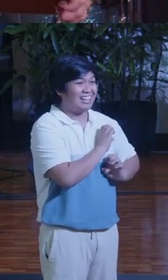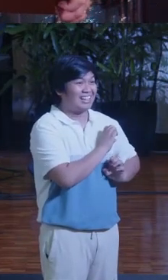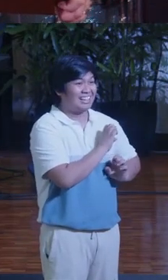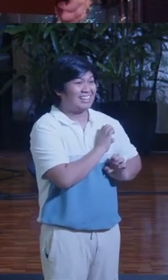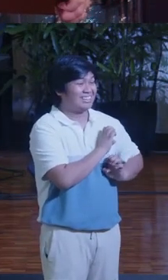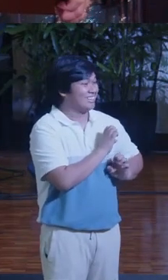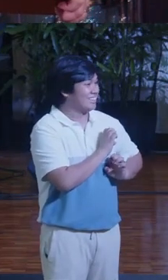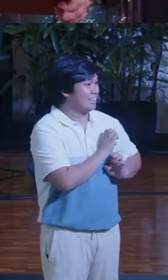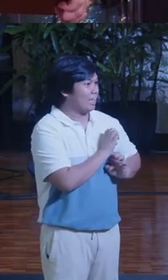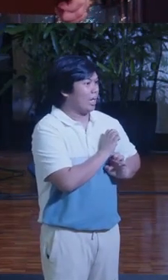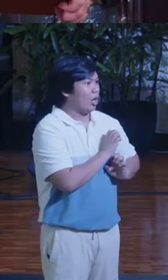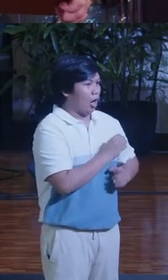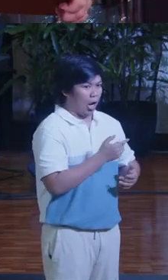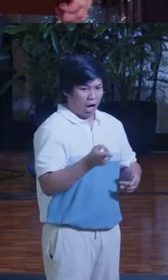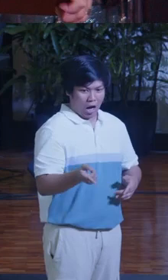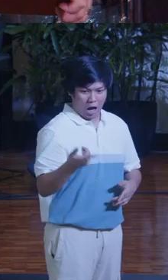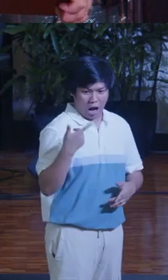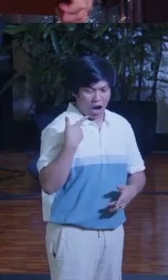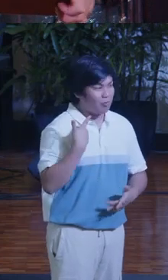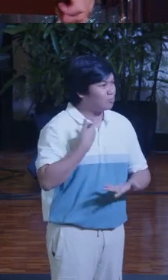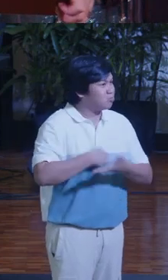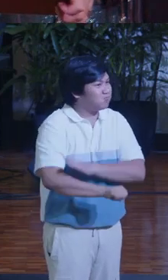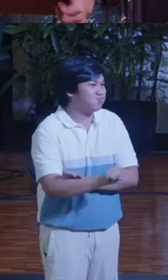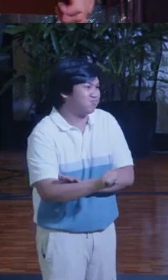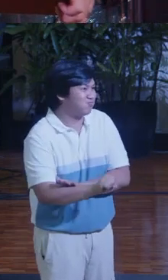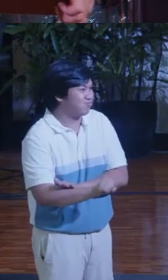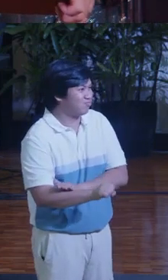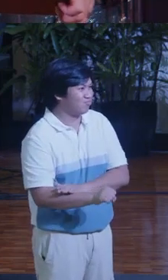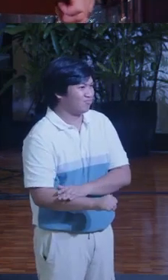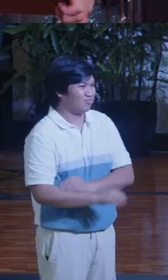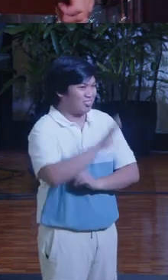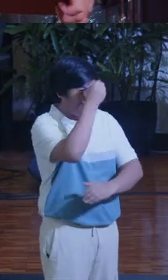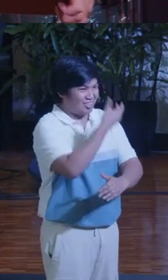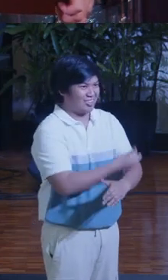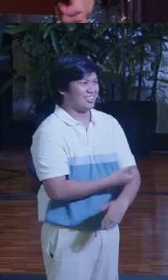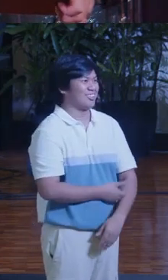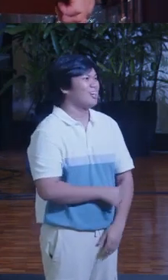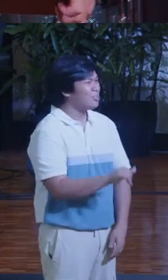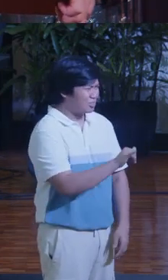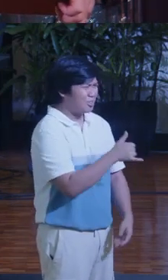ay supernatural birth.